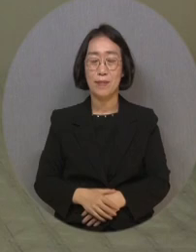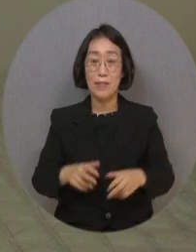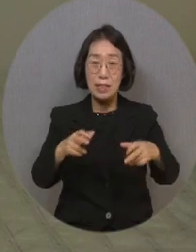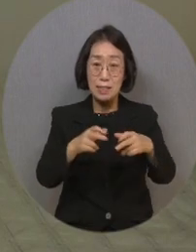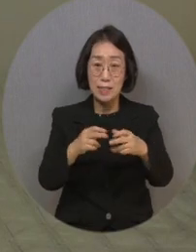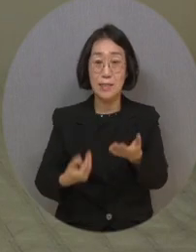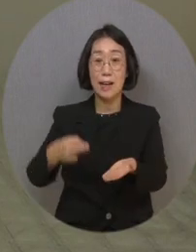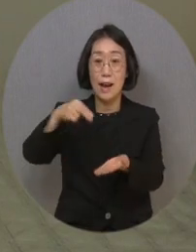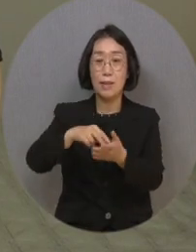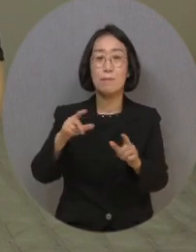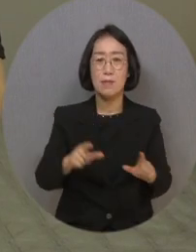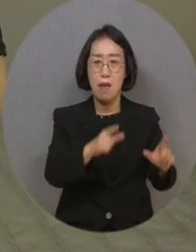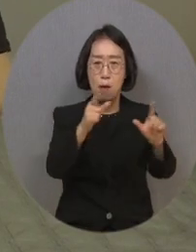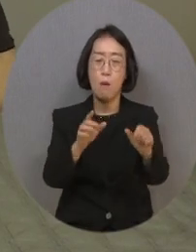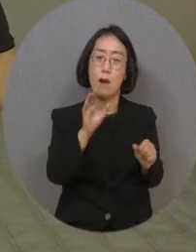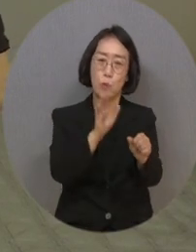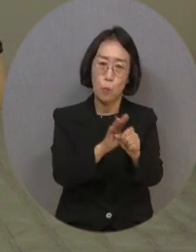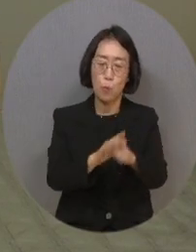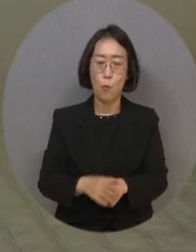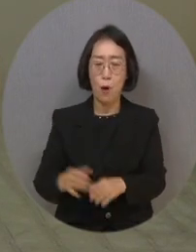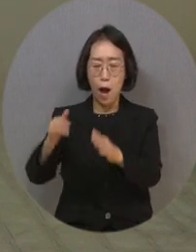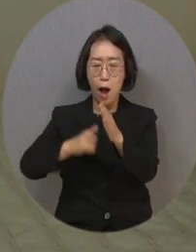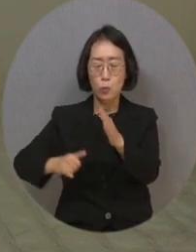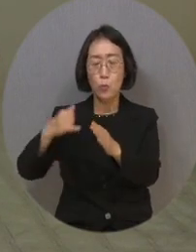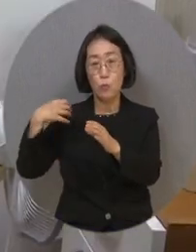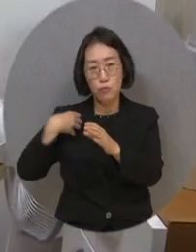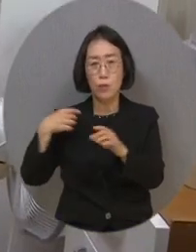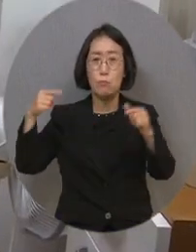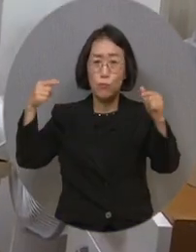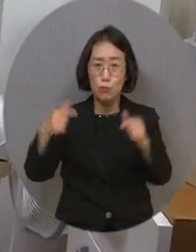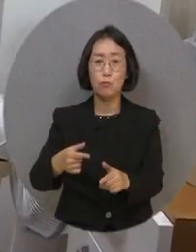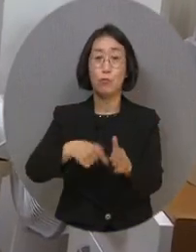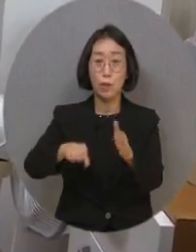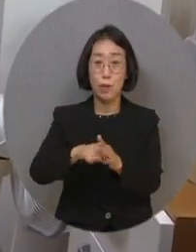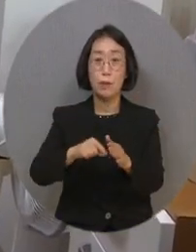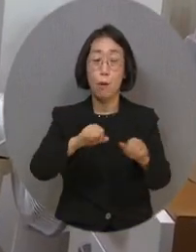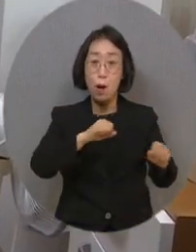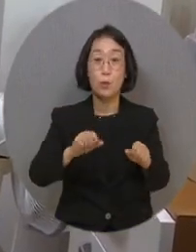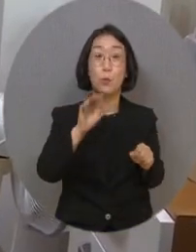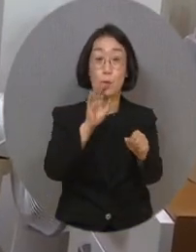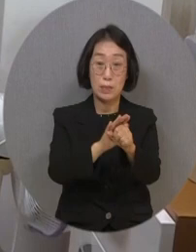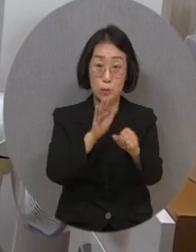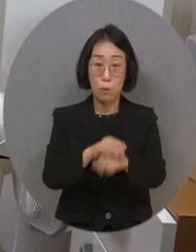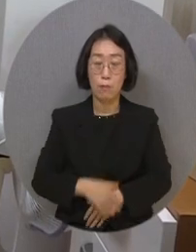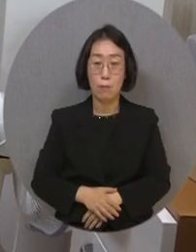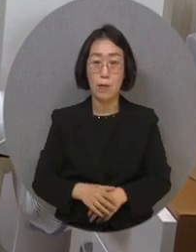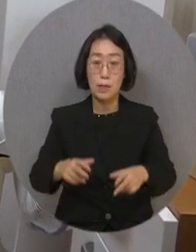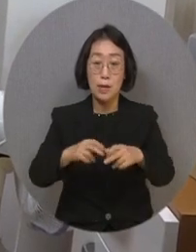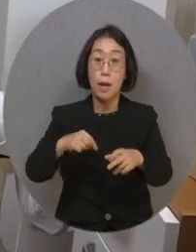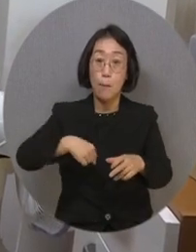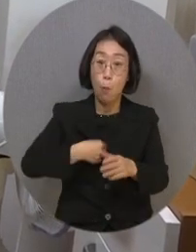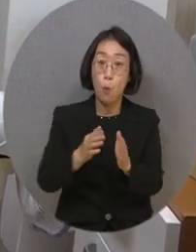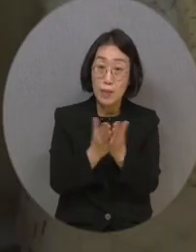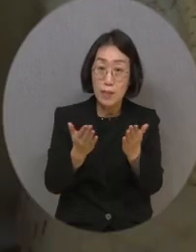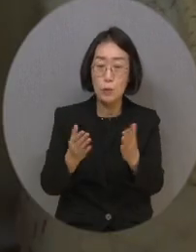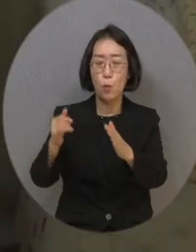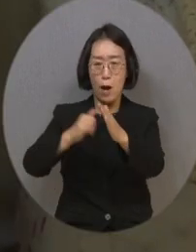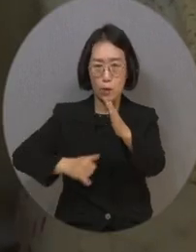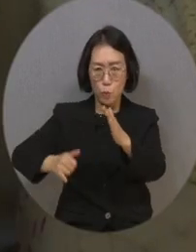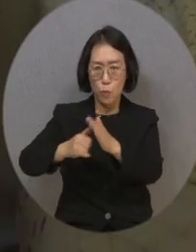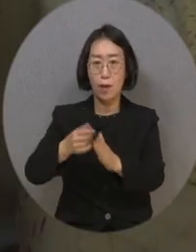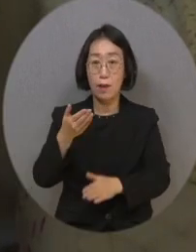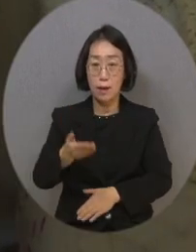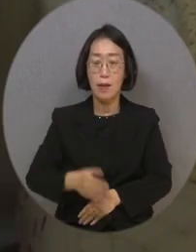장애인의 자립생활을 지원하고 장애인 가족의 부담을 줄이는 장애인 활동지원. 장애인 당사자와 그 가족에게